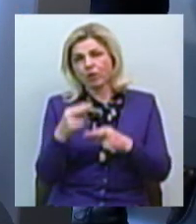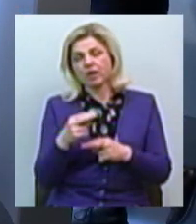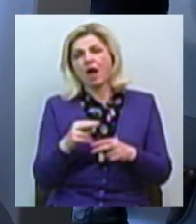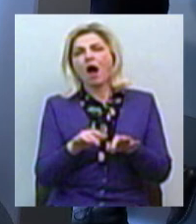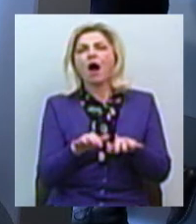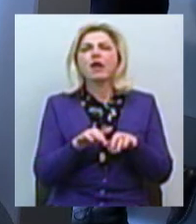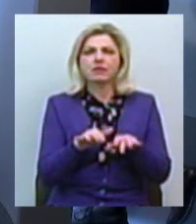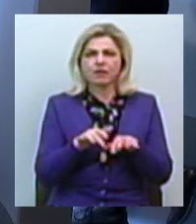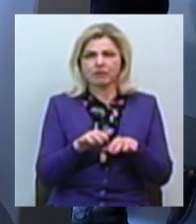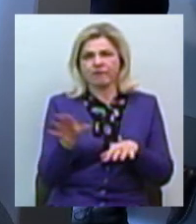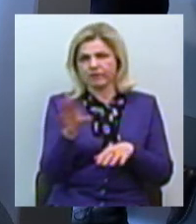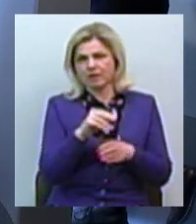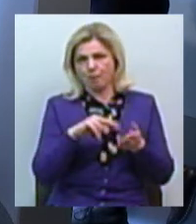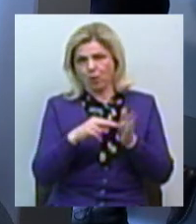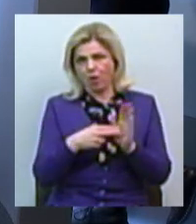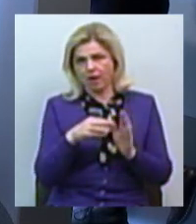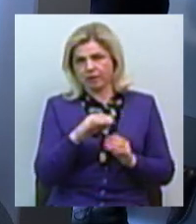IT-проєкти. Не тільки